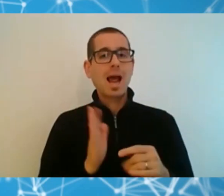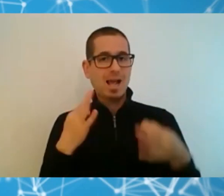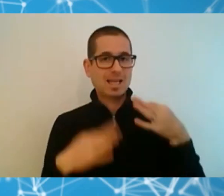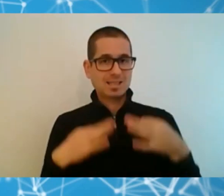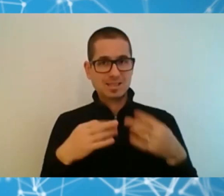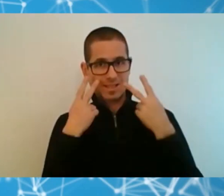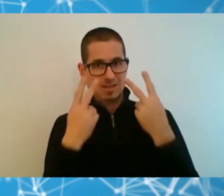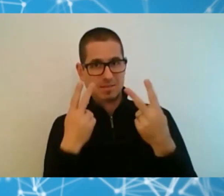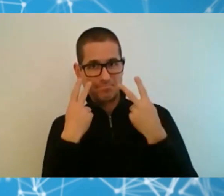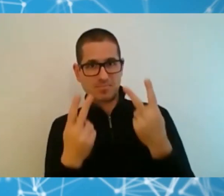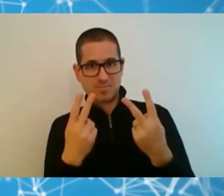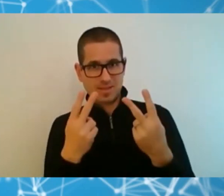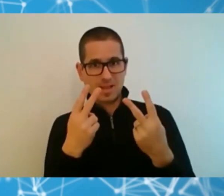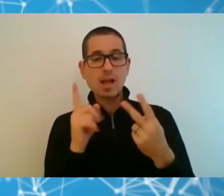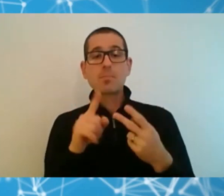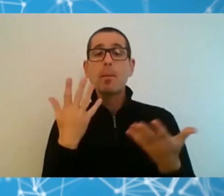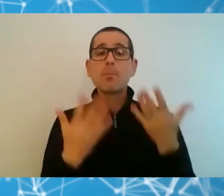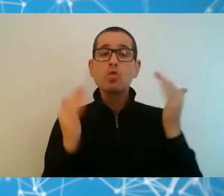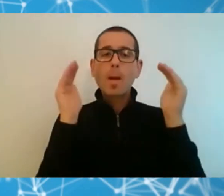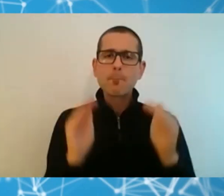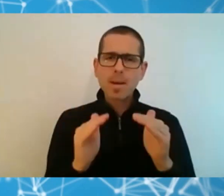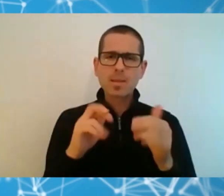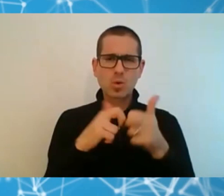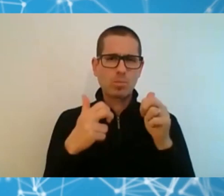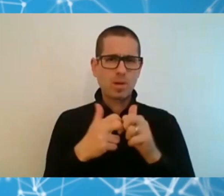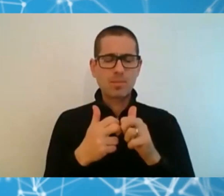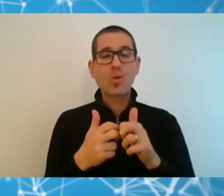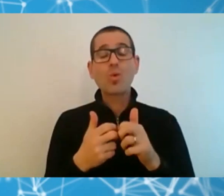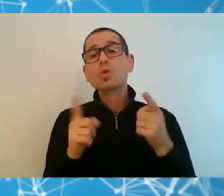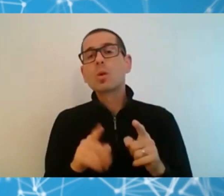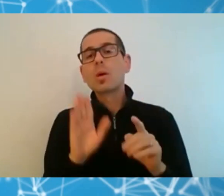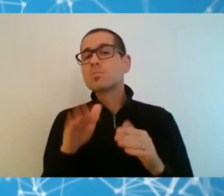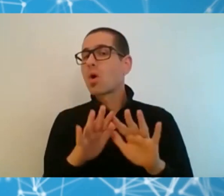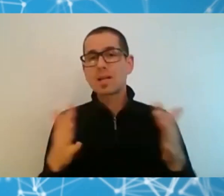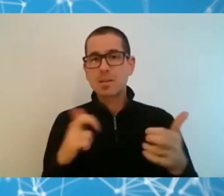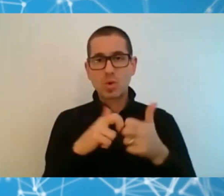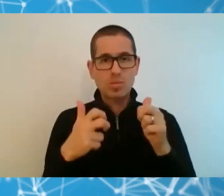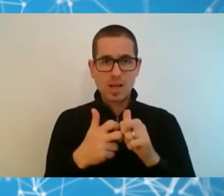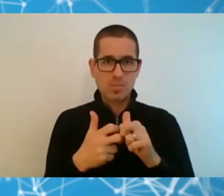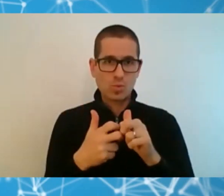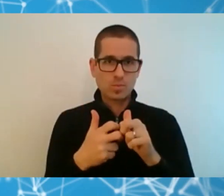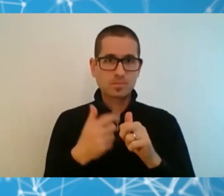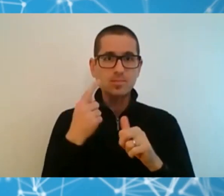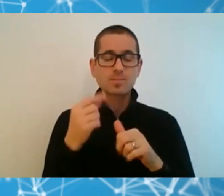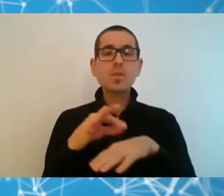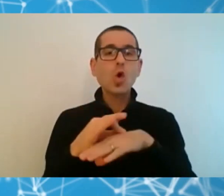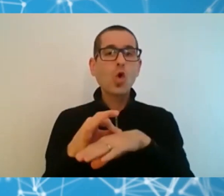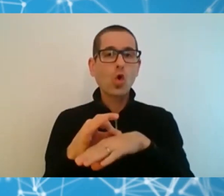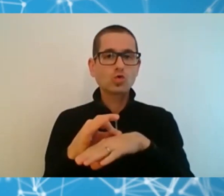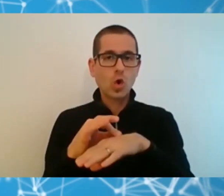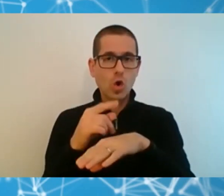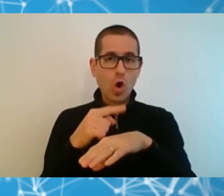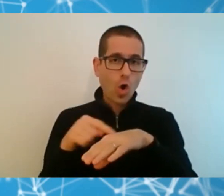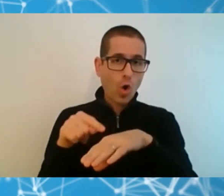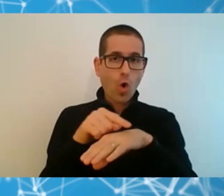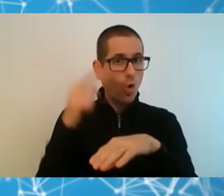vidik in pa mogoče manj problemov oziroma ni problemov z kožo